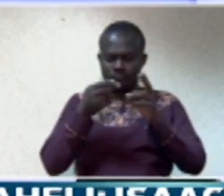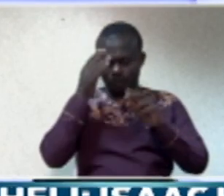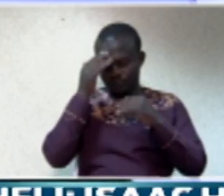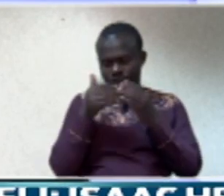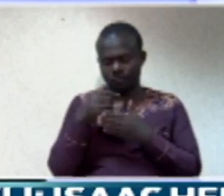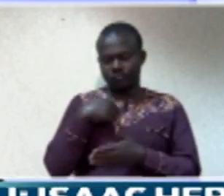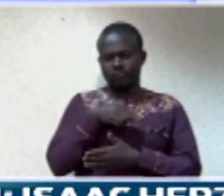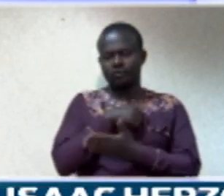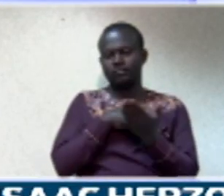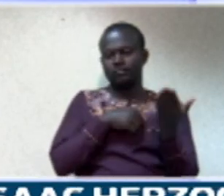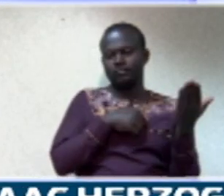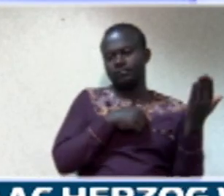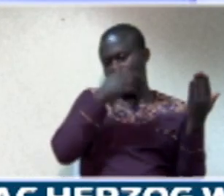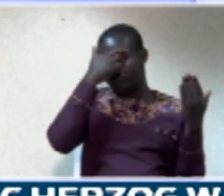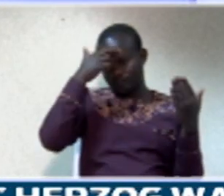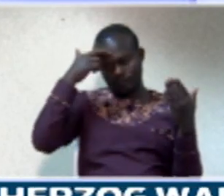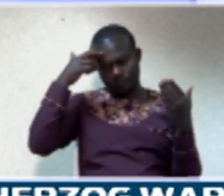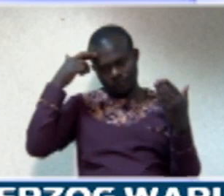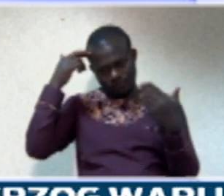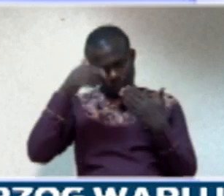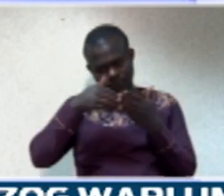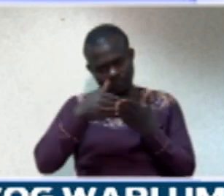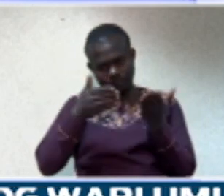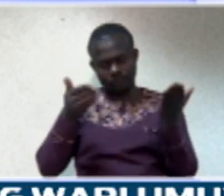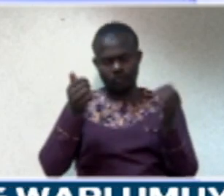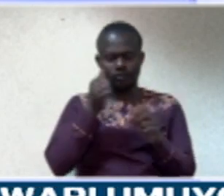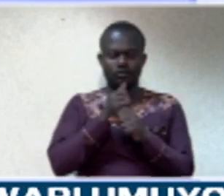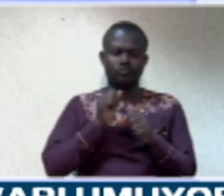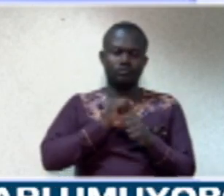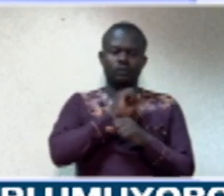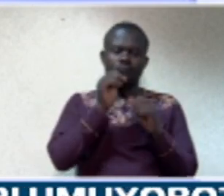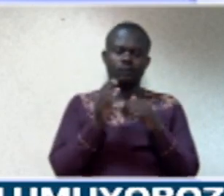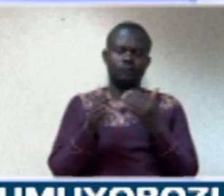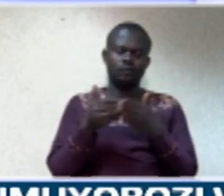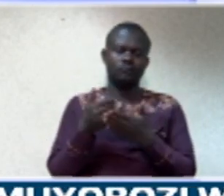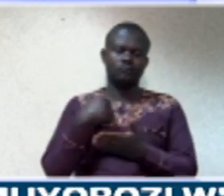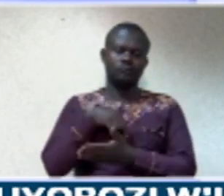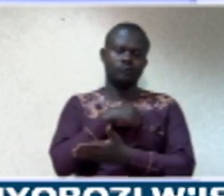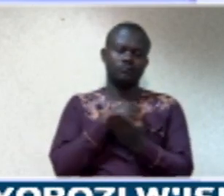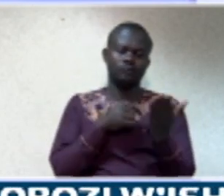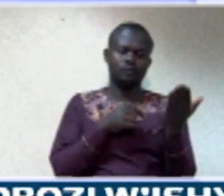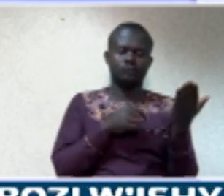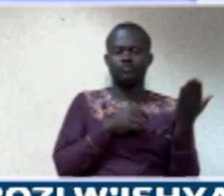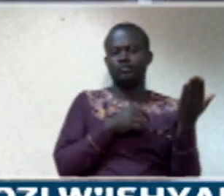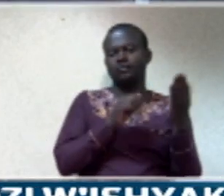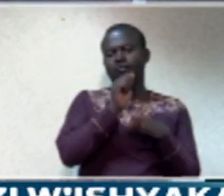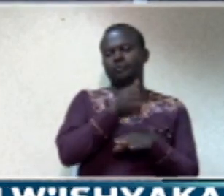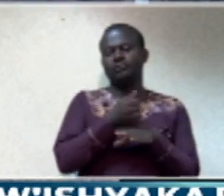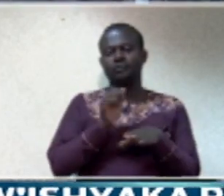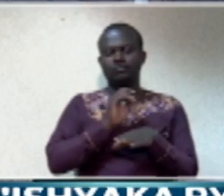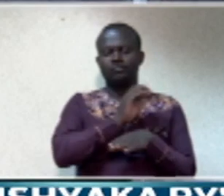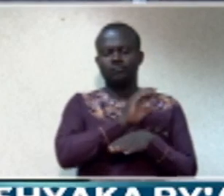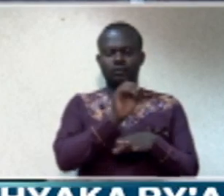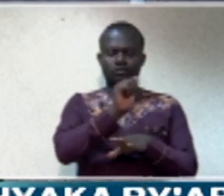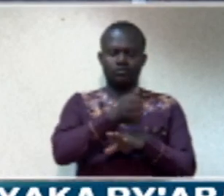yagiyeho kubwizo mpamvu haba habaye ubugororangingo bwakozwe na Sena umutwe w'abadepite ntubwemere hanyuma bakashyiraho ya komisiyo